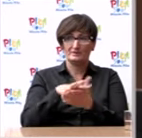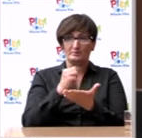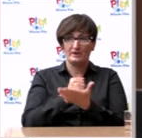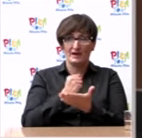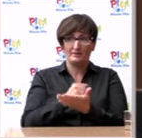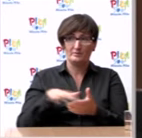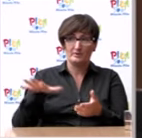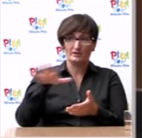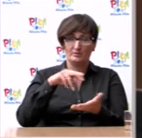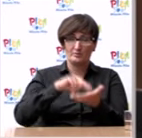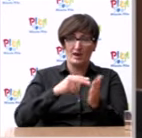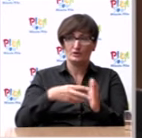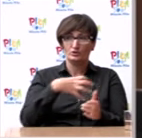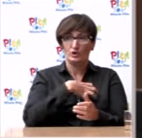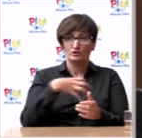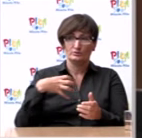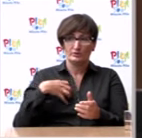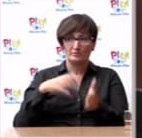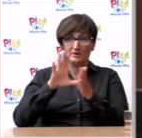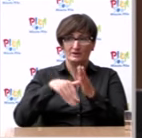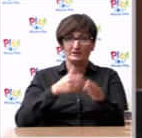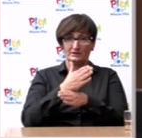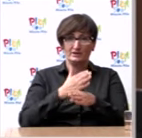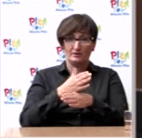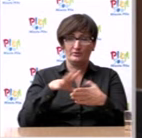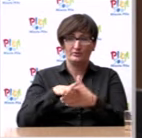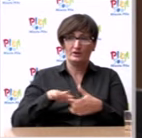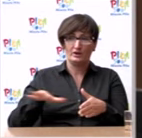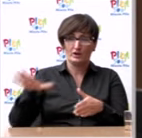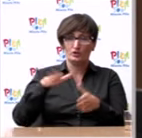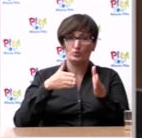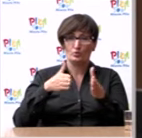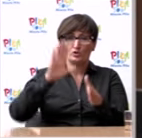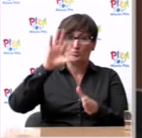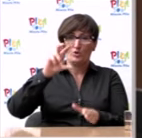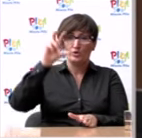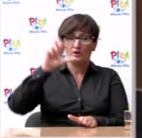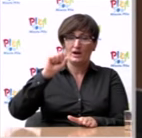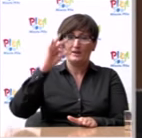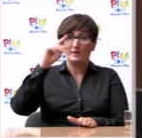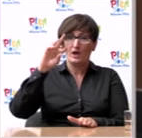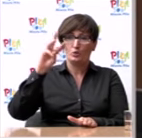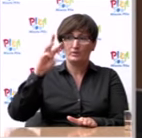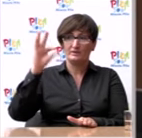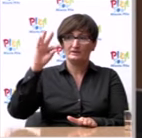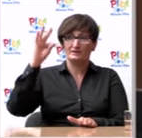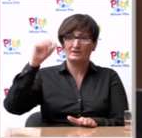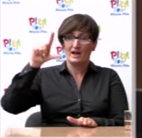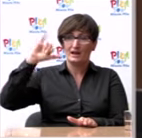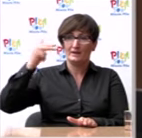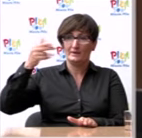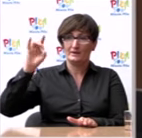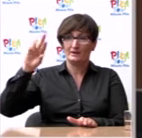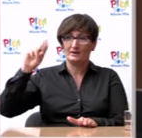miejscowego planu zagospodarowania przestrzennego miasta Piły w rejonie ulic Bohaterów Stalingradu, generała Sikorskiego i Kilińskiego, druk nr